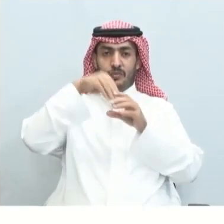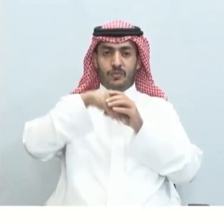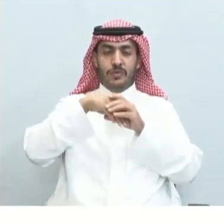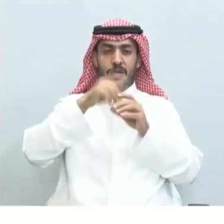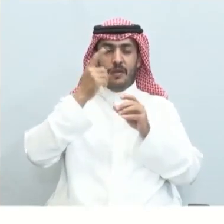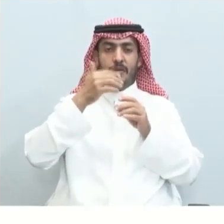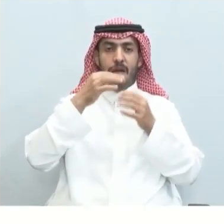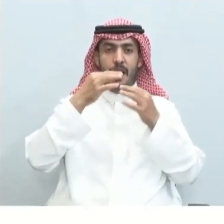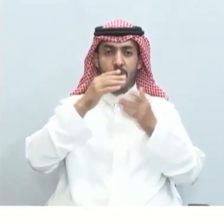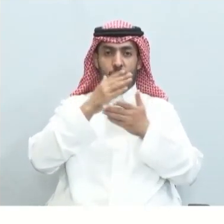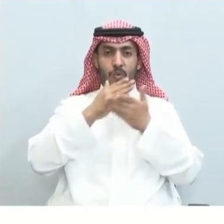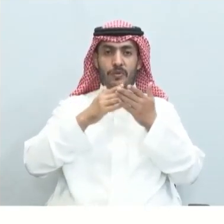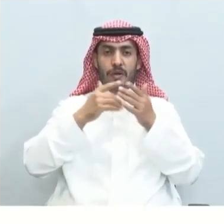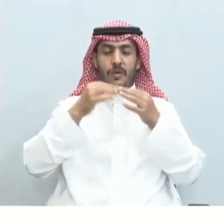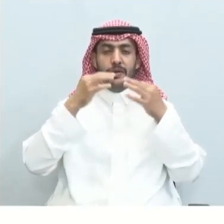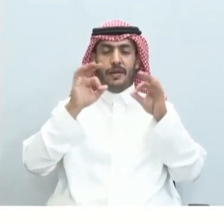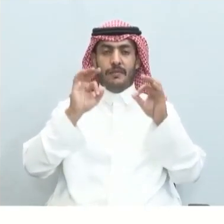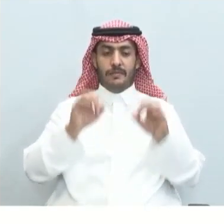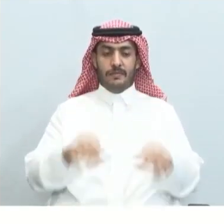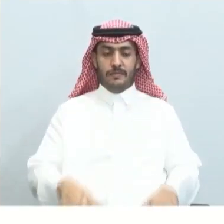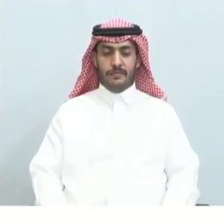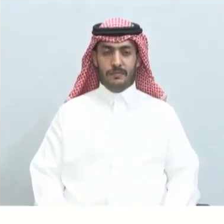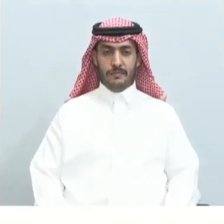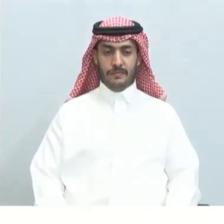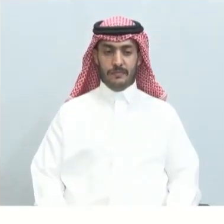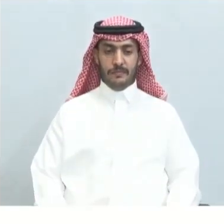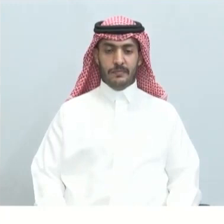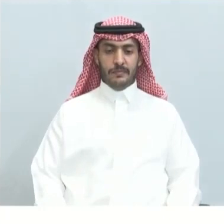كليا او جزئيا في سائل